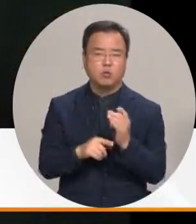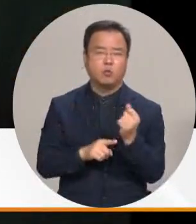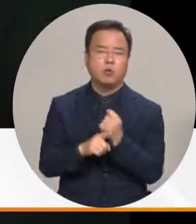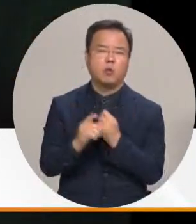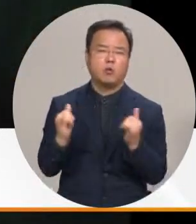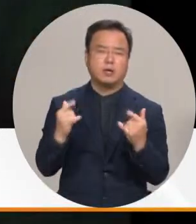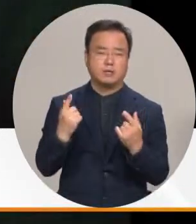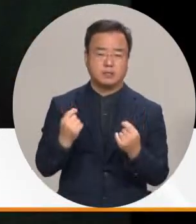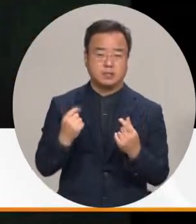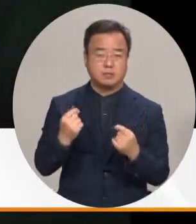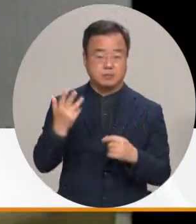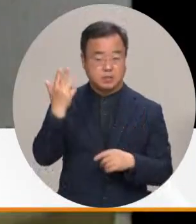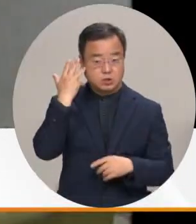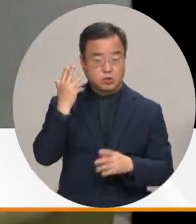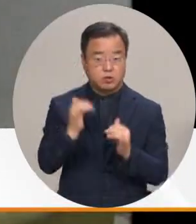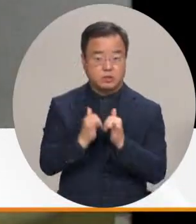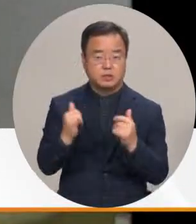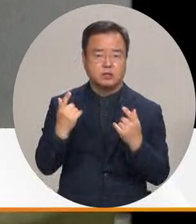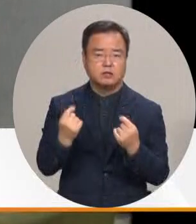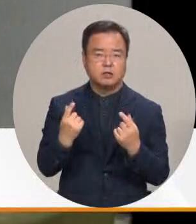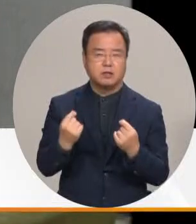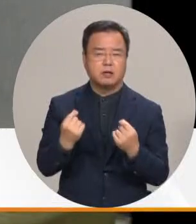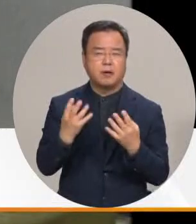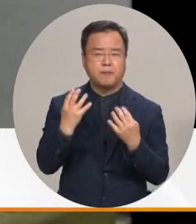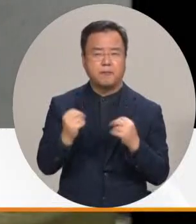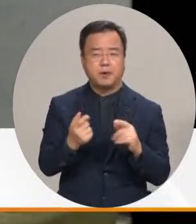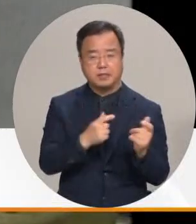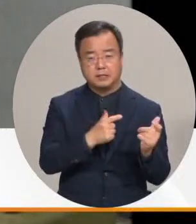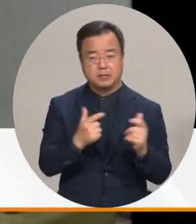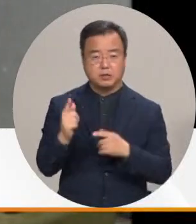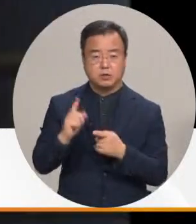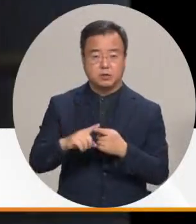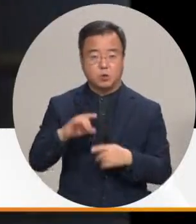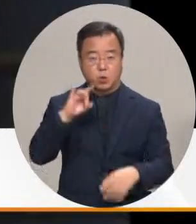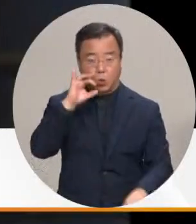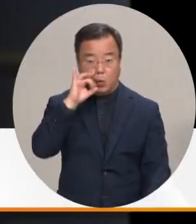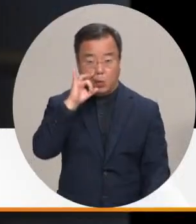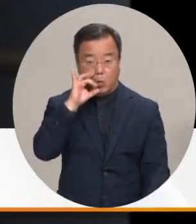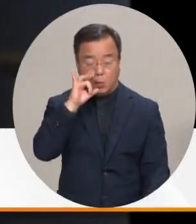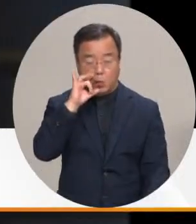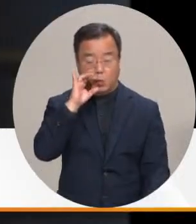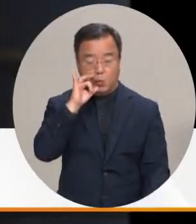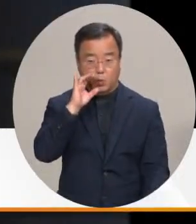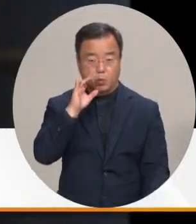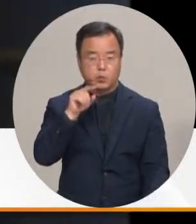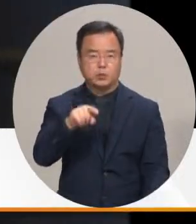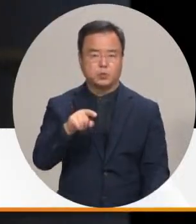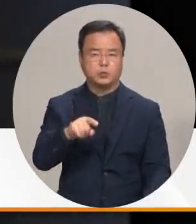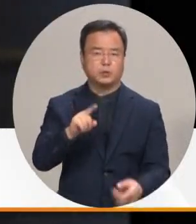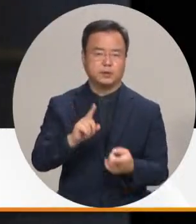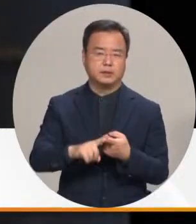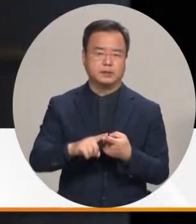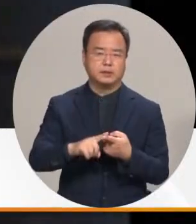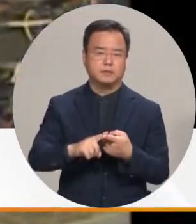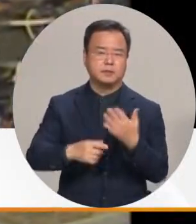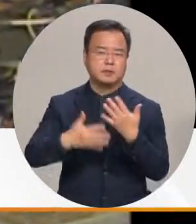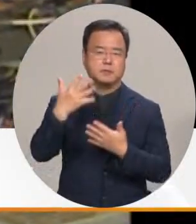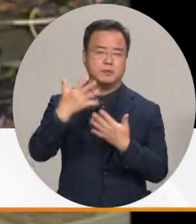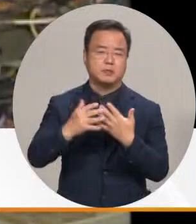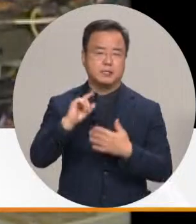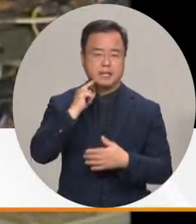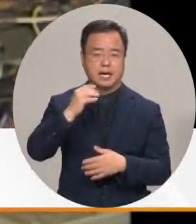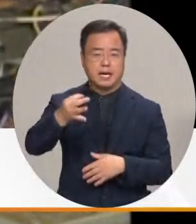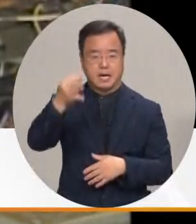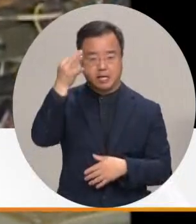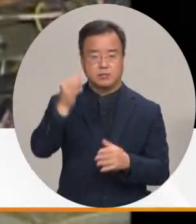과학자처럼, 철학자처럼 굉장히 많은 부분에 대해서 이제 호기심을 가지고 계셨고 그 부분이 사실 미디어 아트의 이제